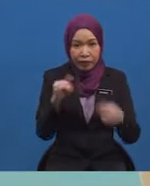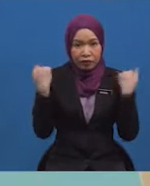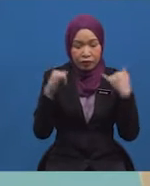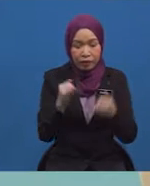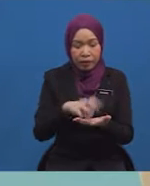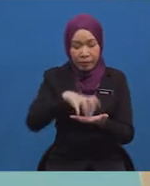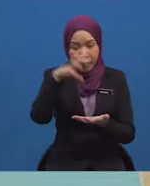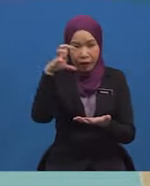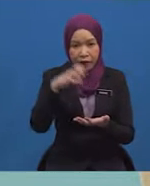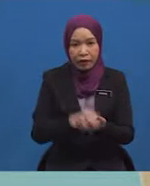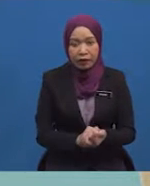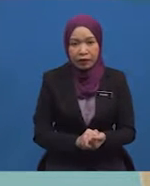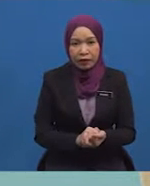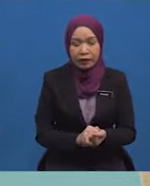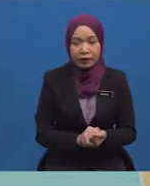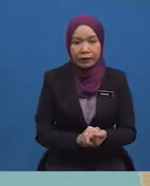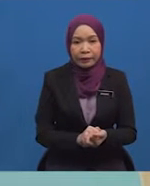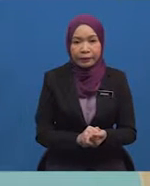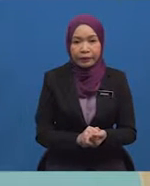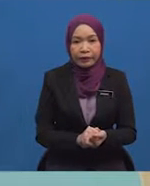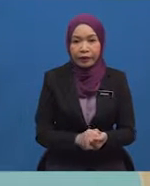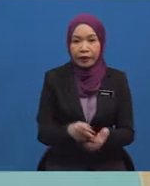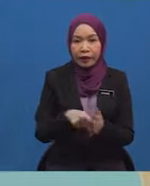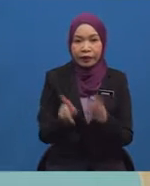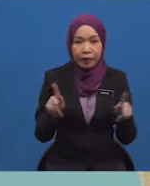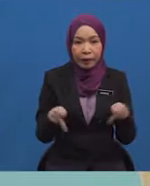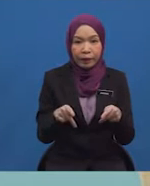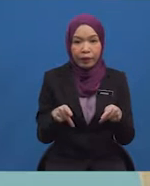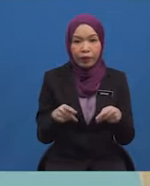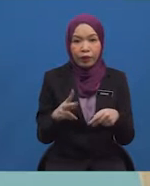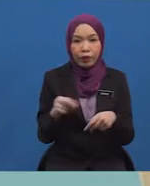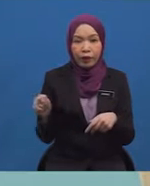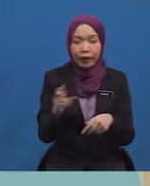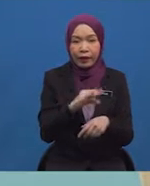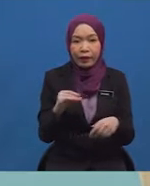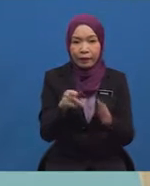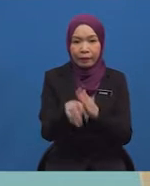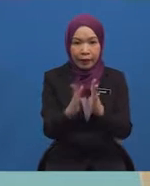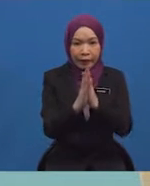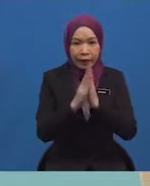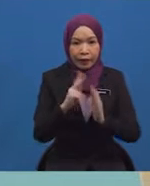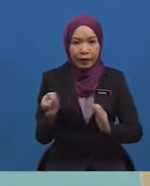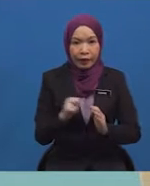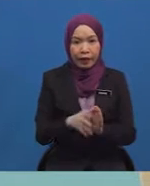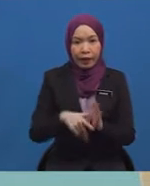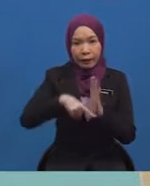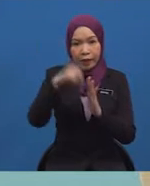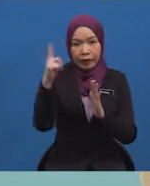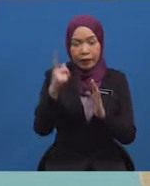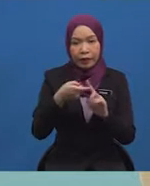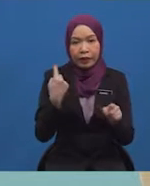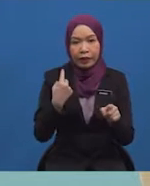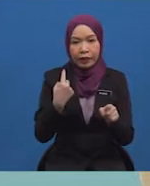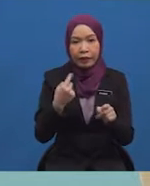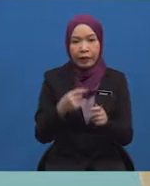dapat dielakkan kerana keperluan atau permintaan akan melebihi penawaran pekerjaan atau